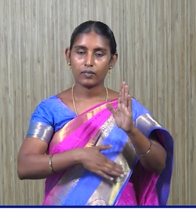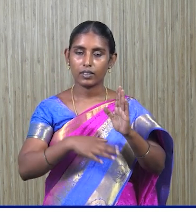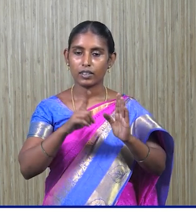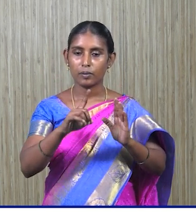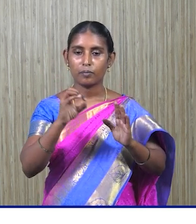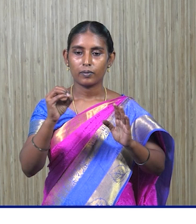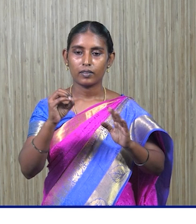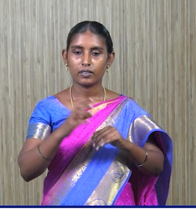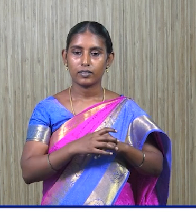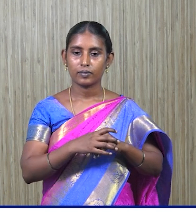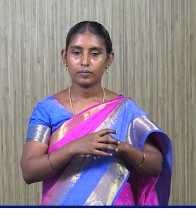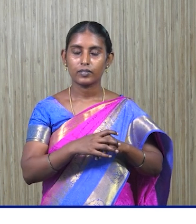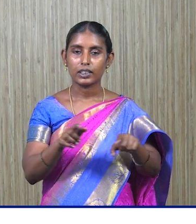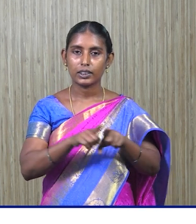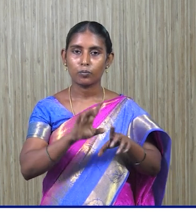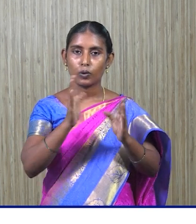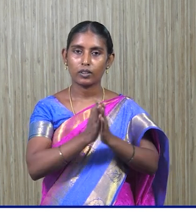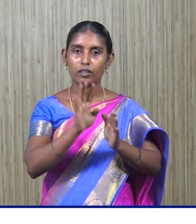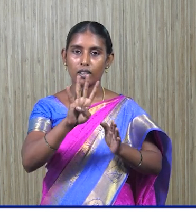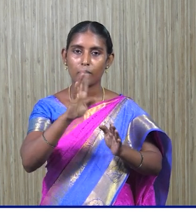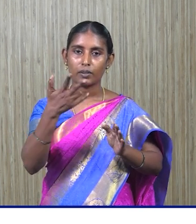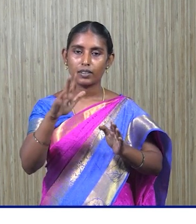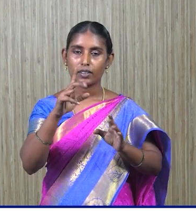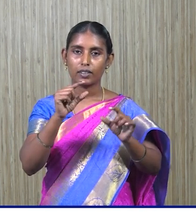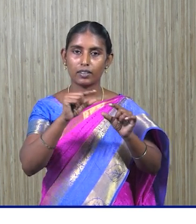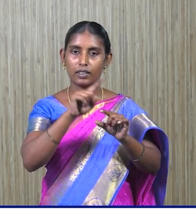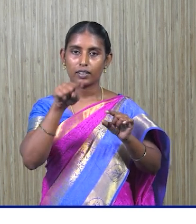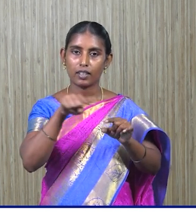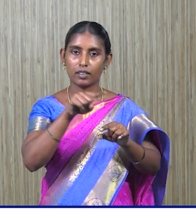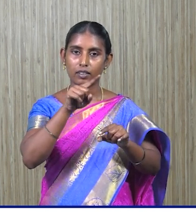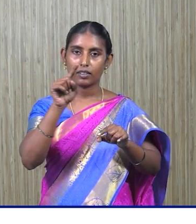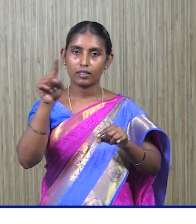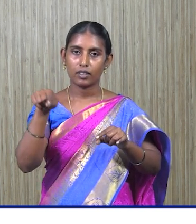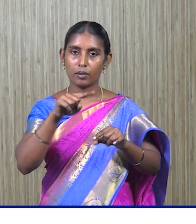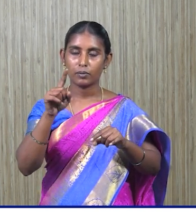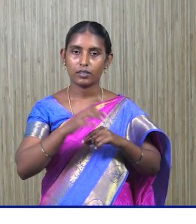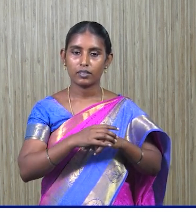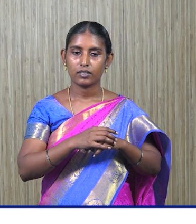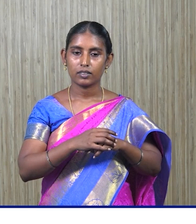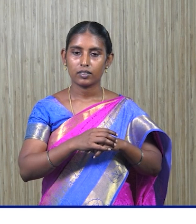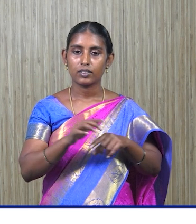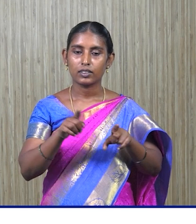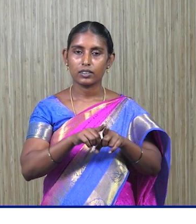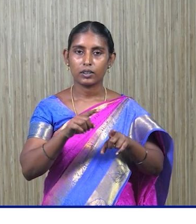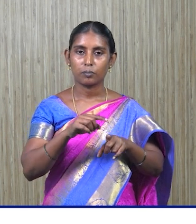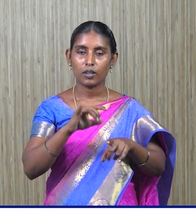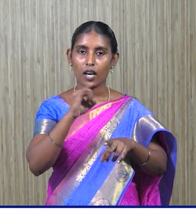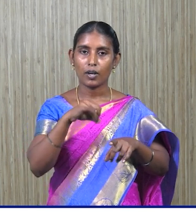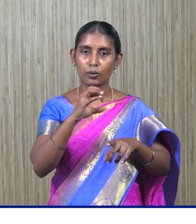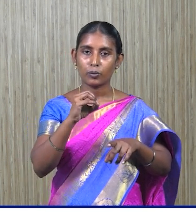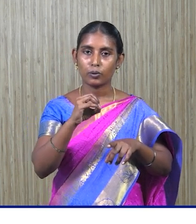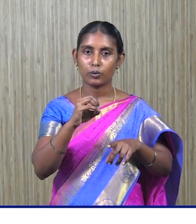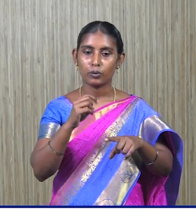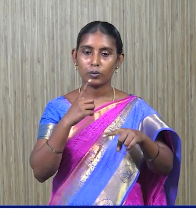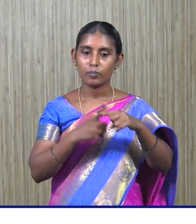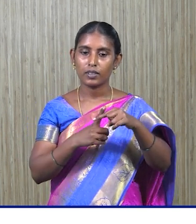எத்தனை கட்டங்கள் உள்ளது? 48 கட்டங்கள் உள்ளது. அப்போ 60 கட்டங்களுடன் 48 கட்டங்களை கூட்டினால் 108 கட்டங்கள் நமக்கு கிடைக்கின்றது.